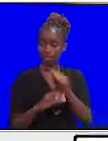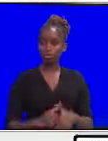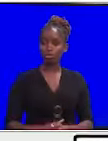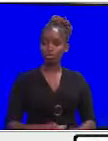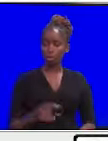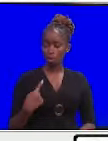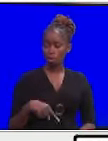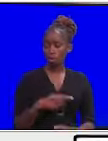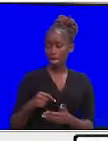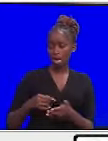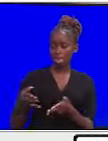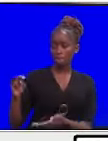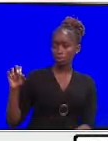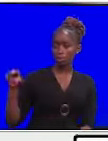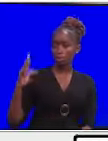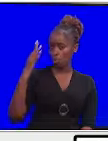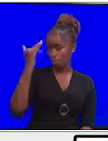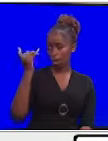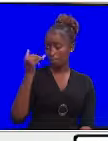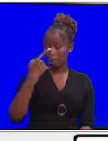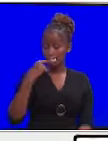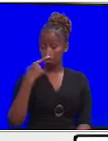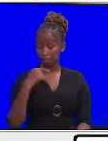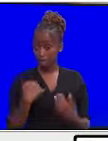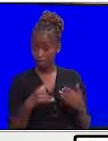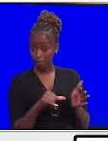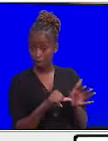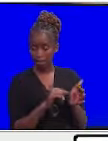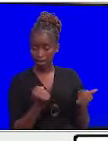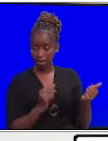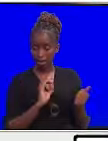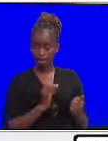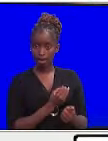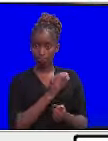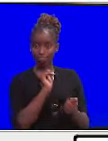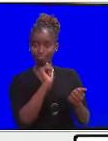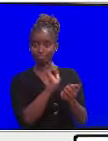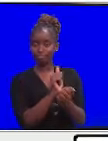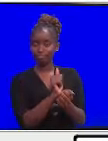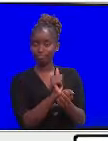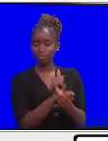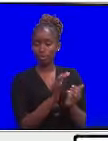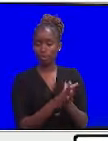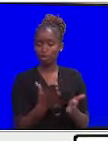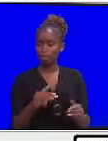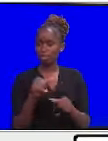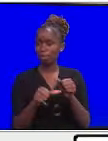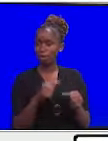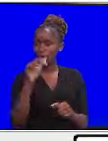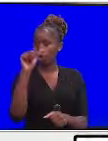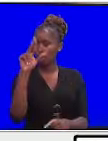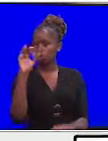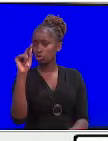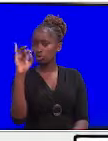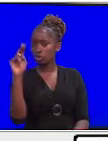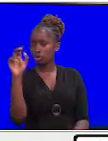hii memorandum ni sababu ya ile shida ametajia kwamba magari yetu hainashikwa na maneno ya auctioneers, na inashikwa sababu